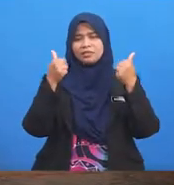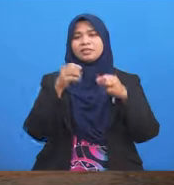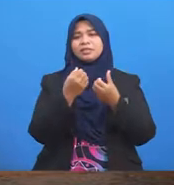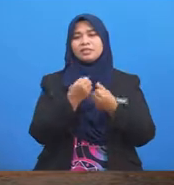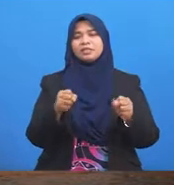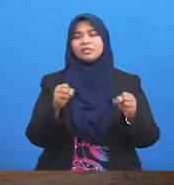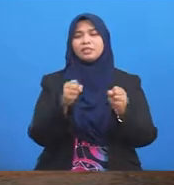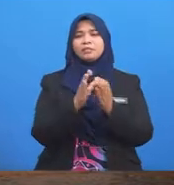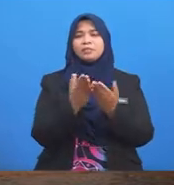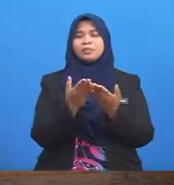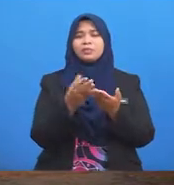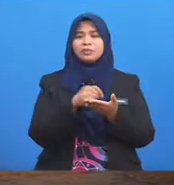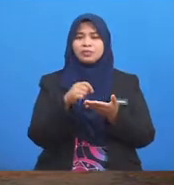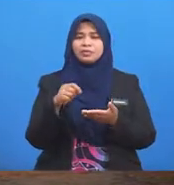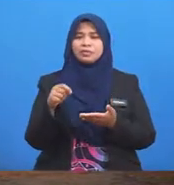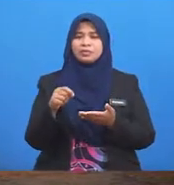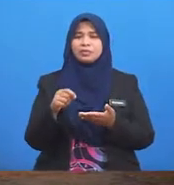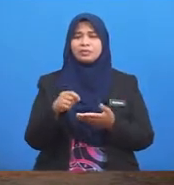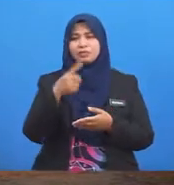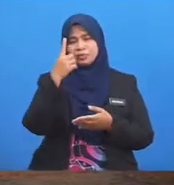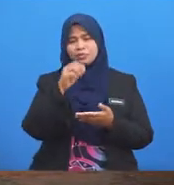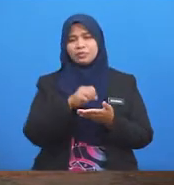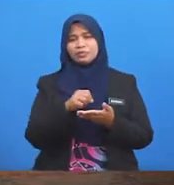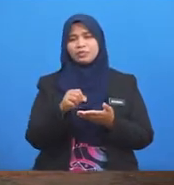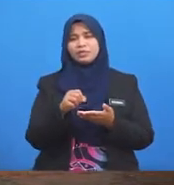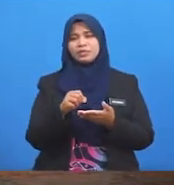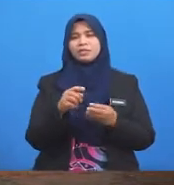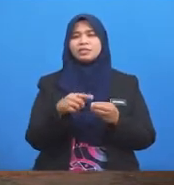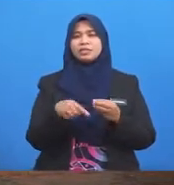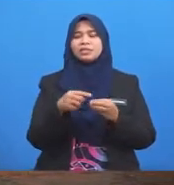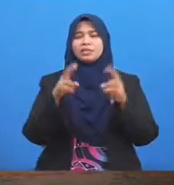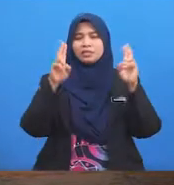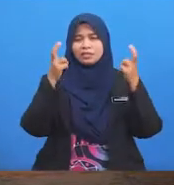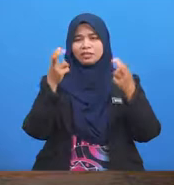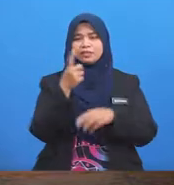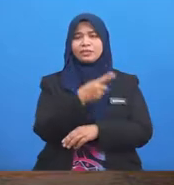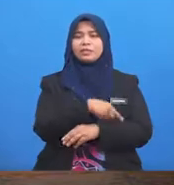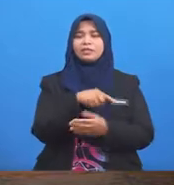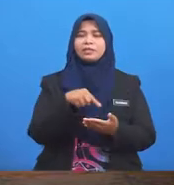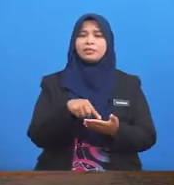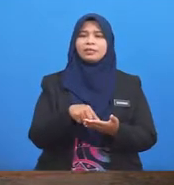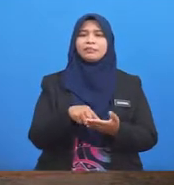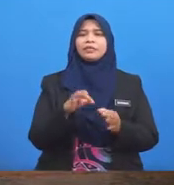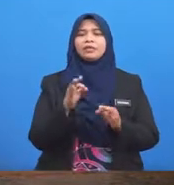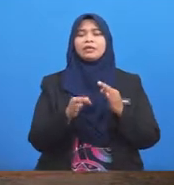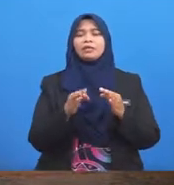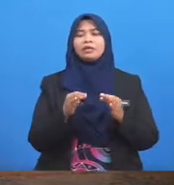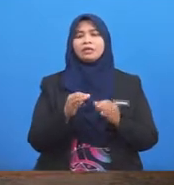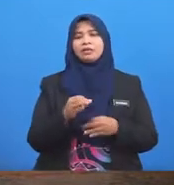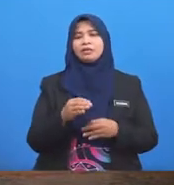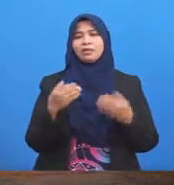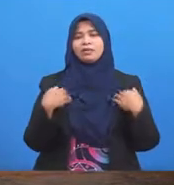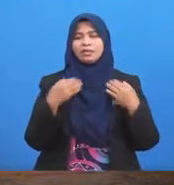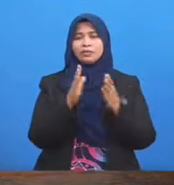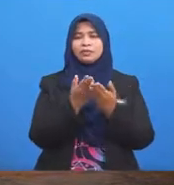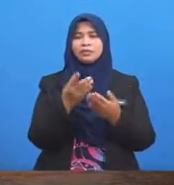pen untuk membuat nota dan catatan tentang topik kita pada hari ini. Sekiranya murid-murid mempunyai buku